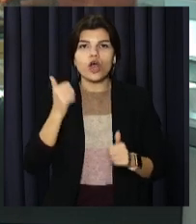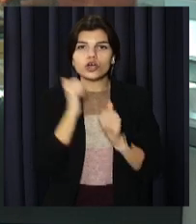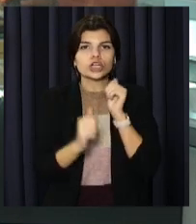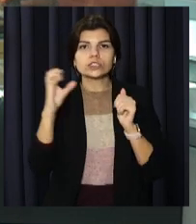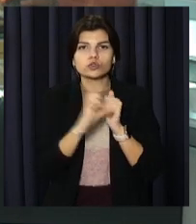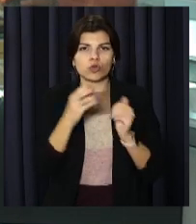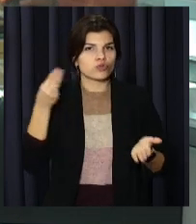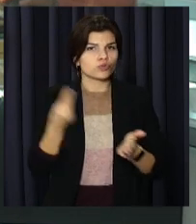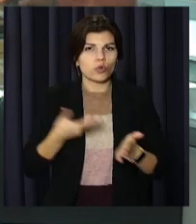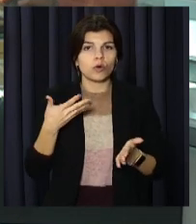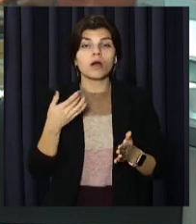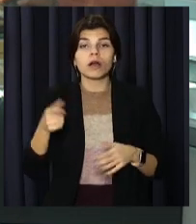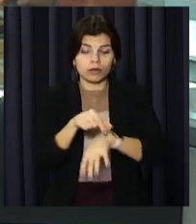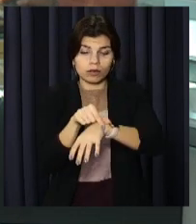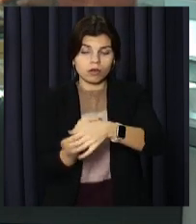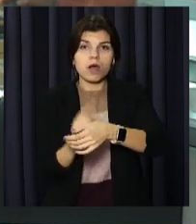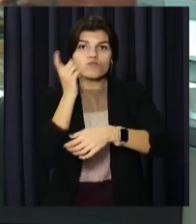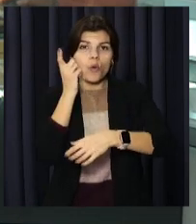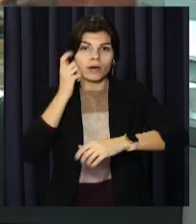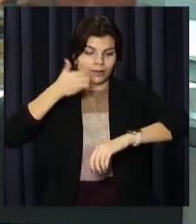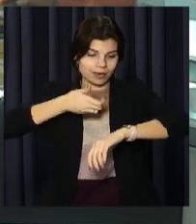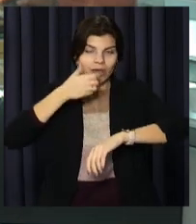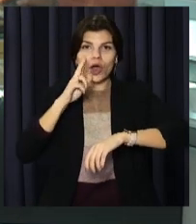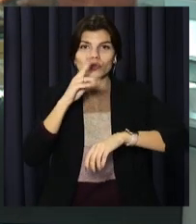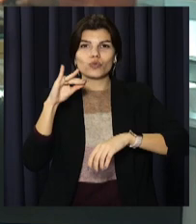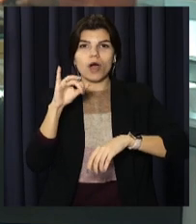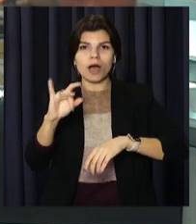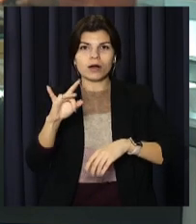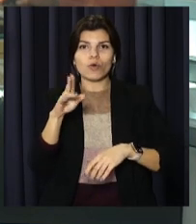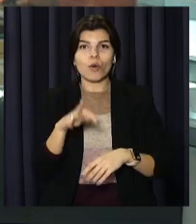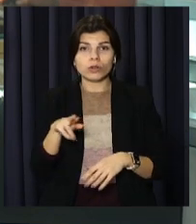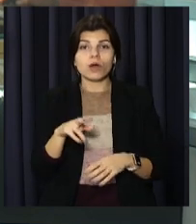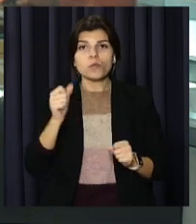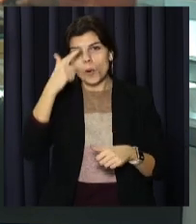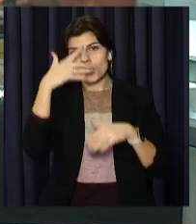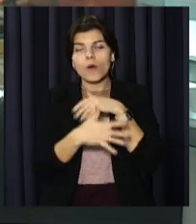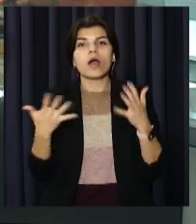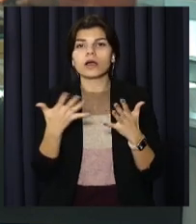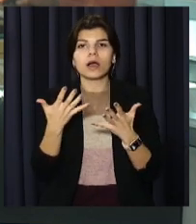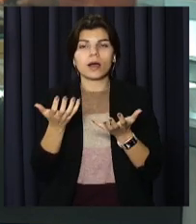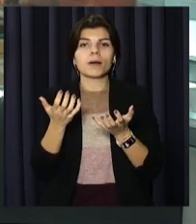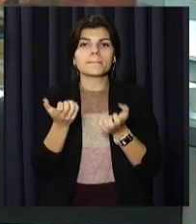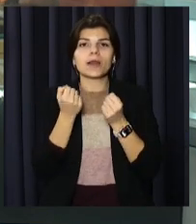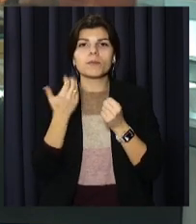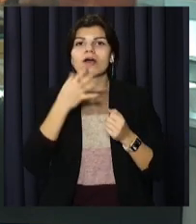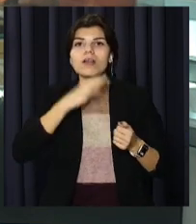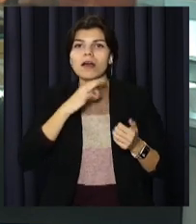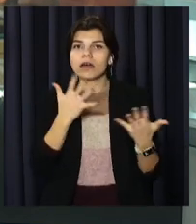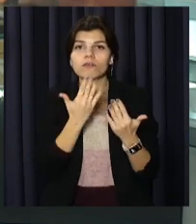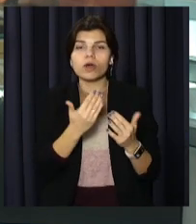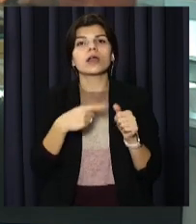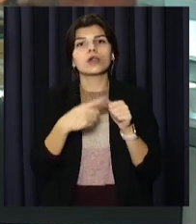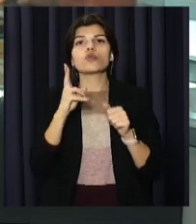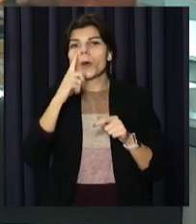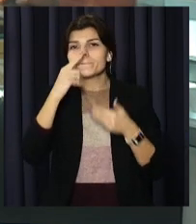секунда. Відсканувавши QR-код, можна дізнатися, які ліки приймає людина та кому з її близьких можна зателефонувати.